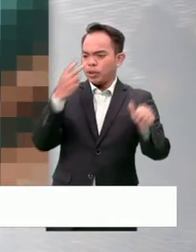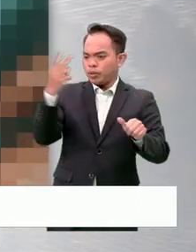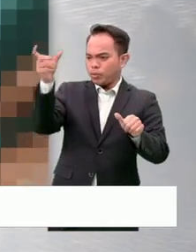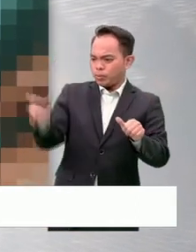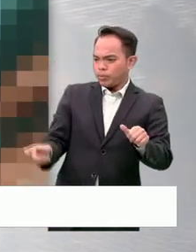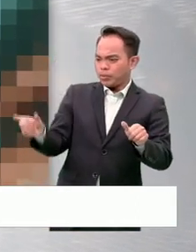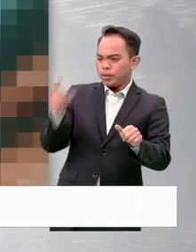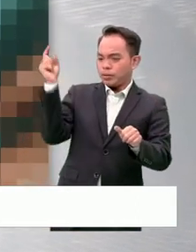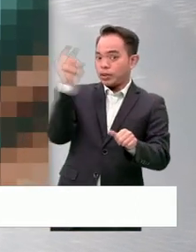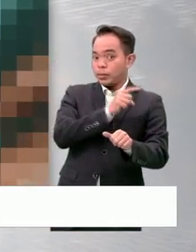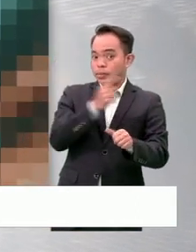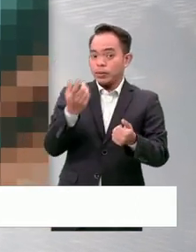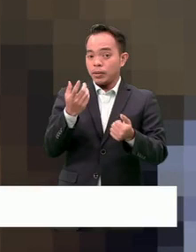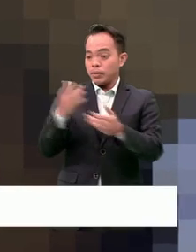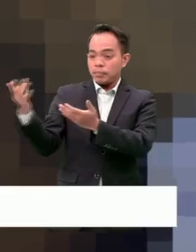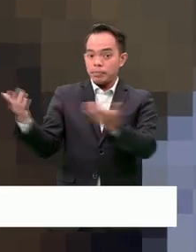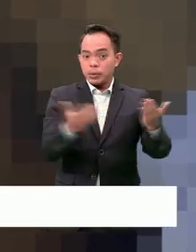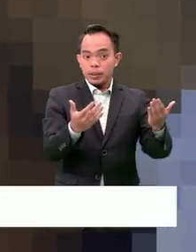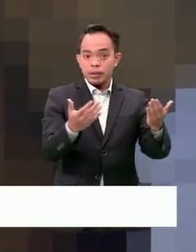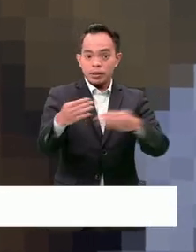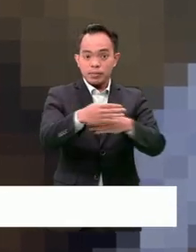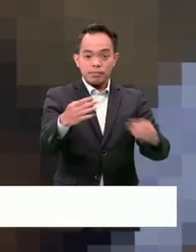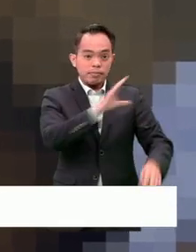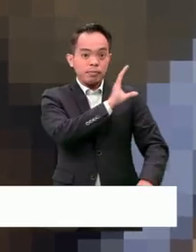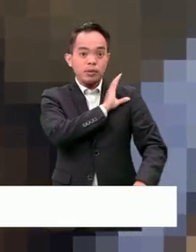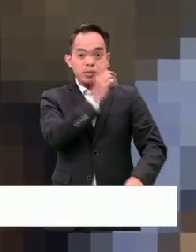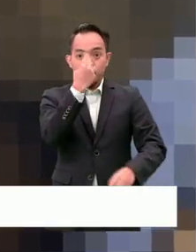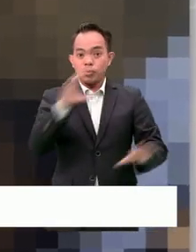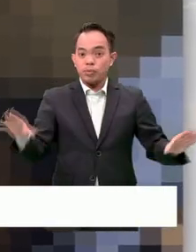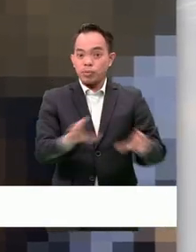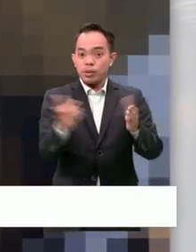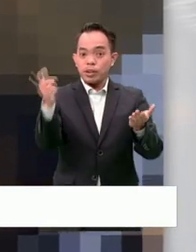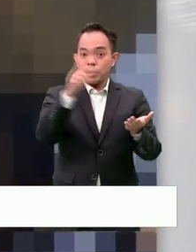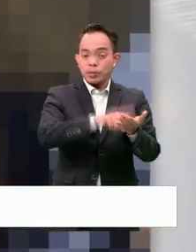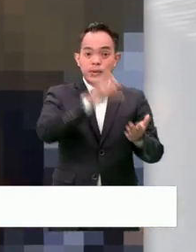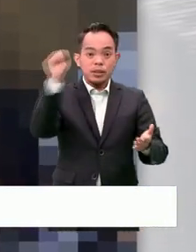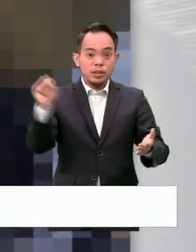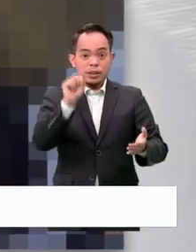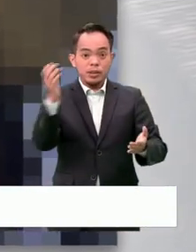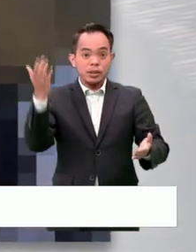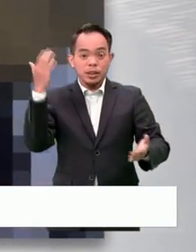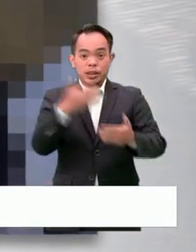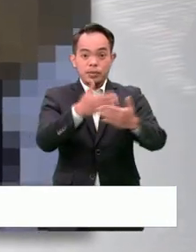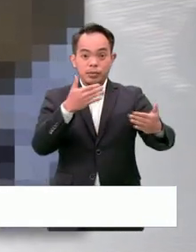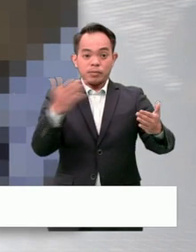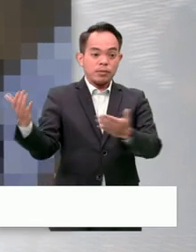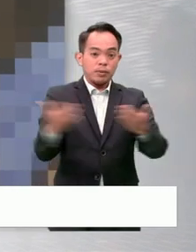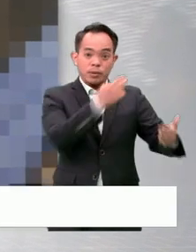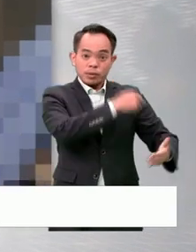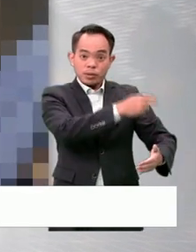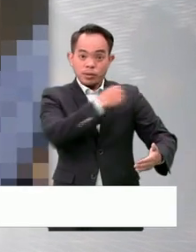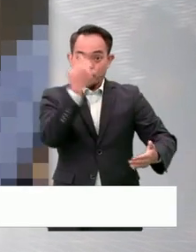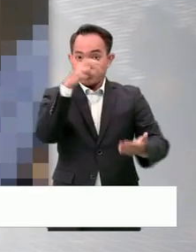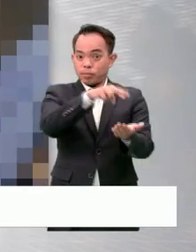dialami wanita itu kemudian membawanya ke balai polis untuk membuat laporan pada Selasa lepas sebelum dibawa ke hospital untuk mendapatkan rawatan